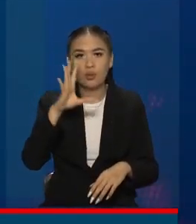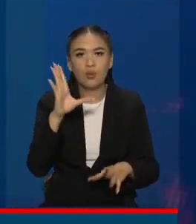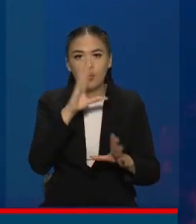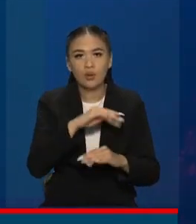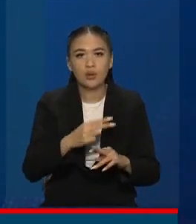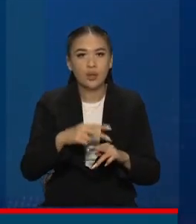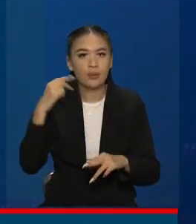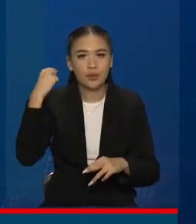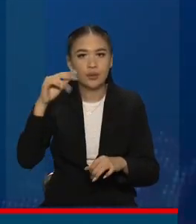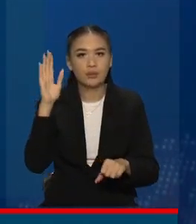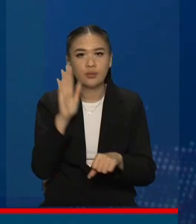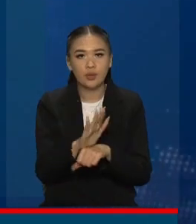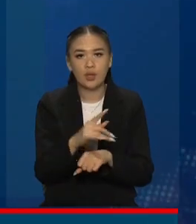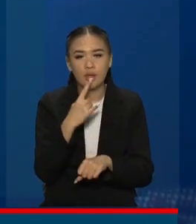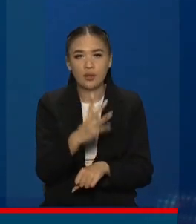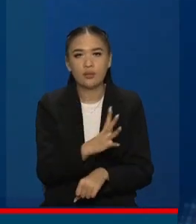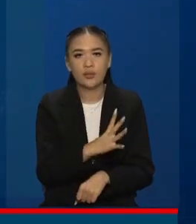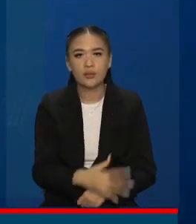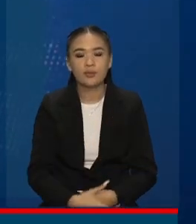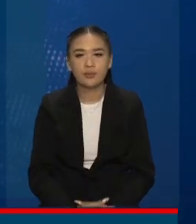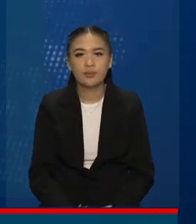міндетті президент биылғы жолдауында жүктеген еді.